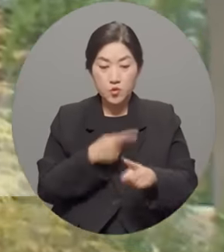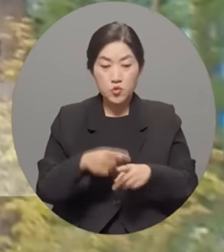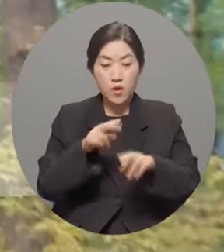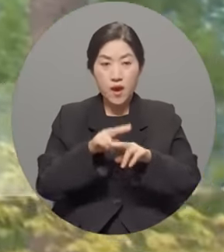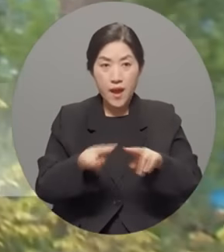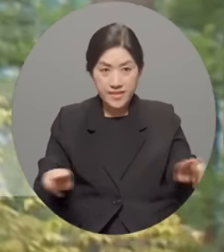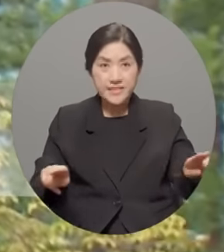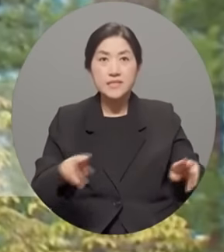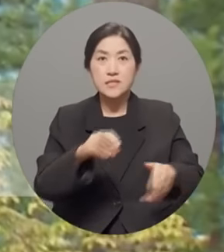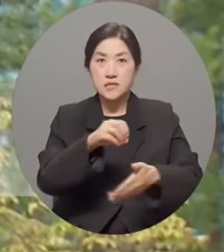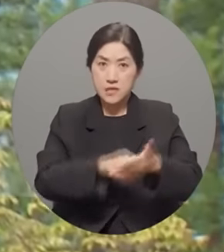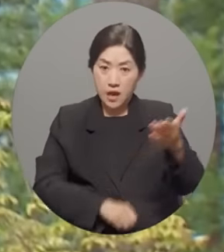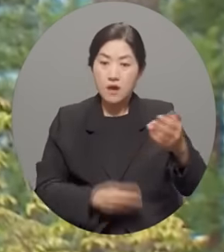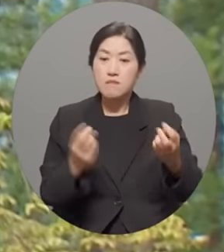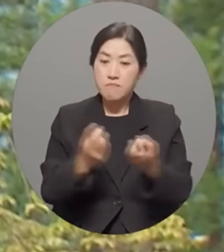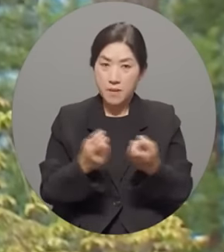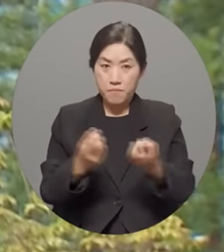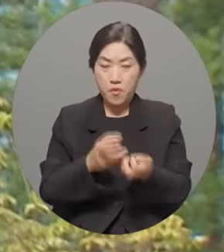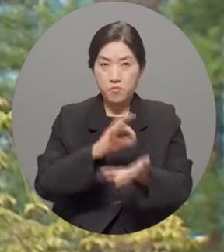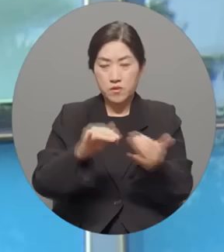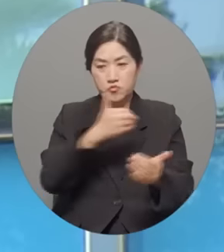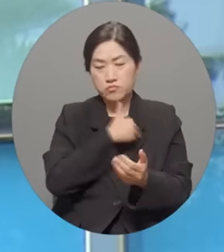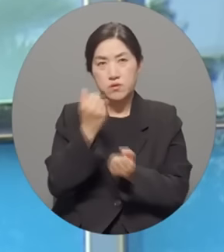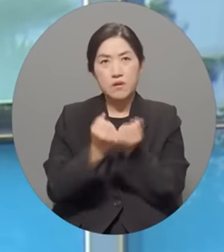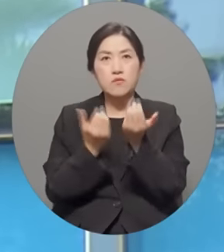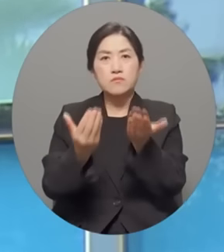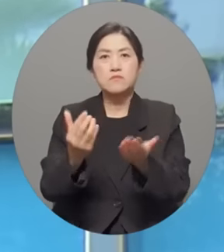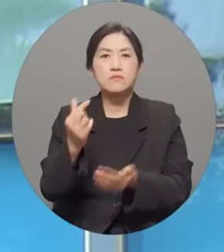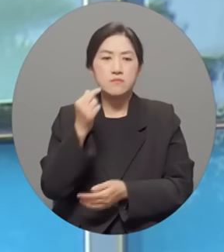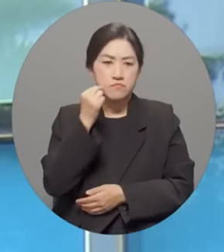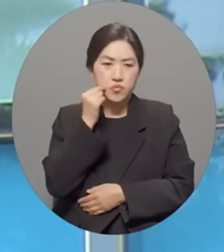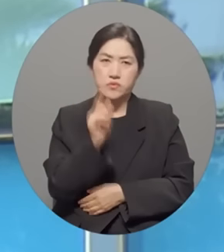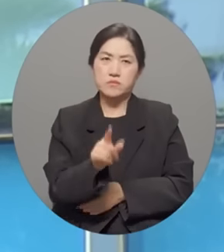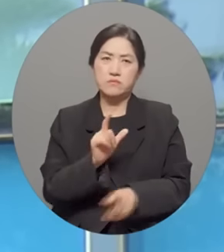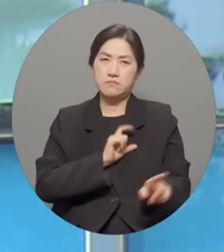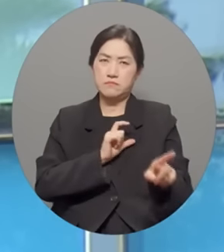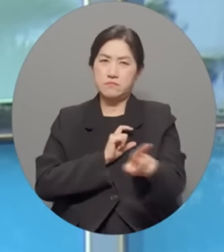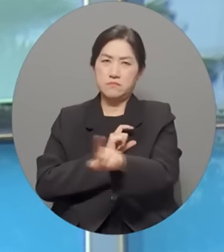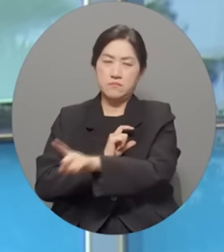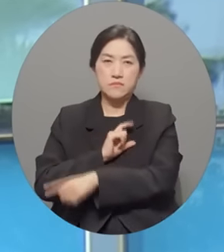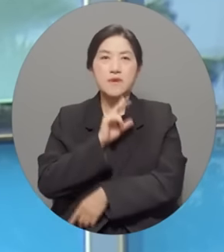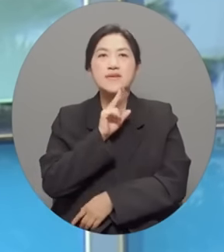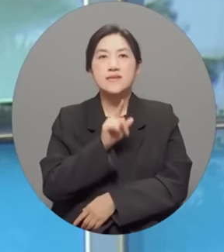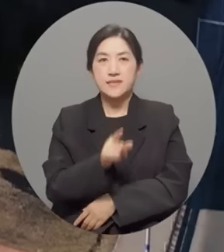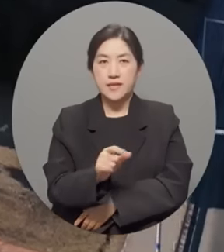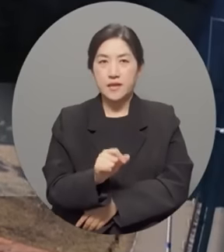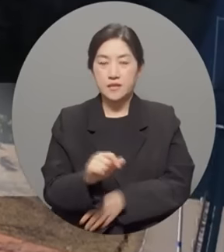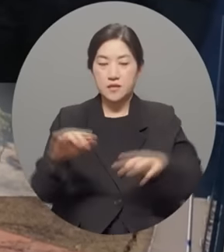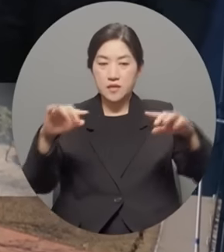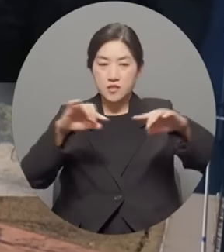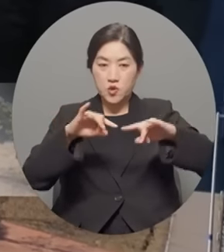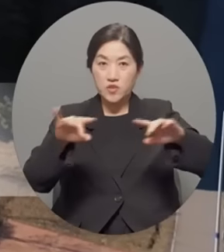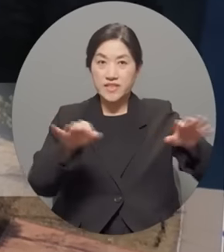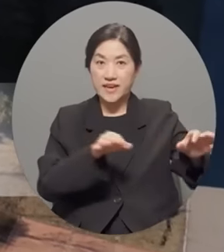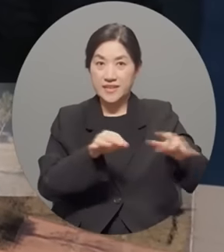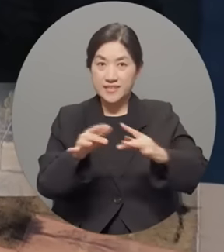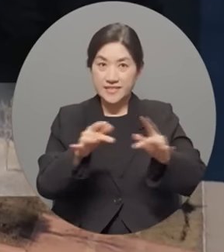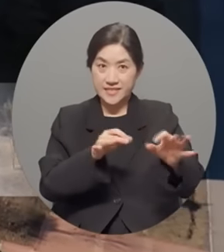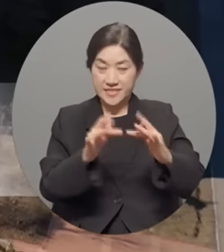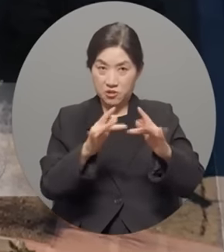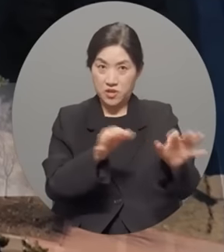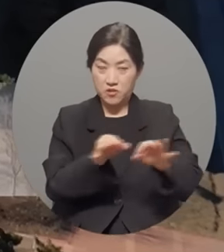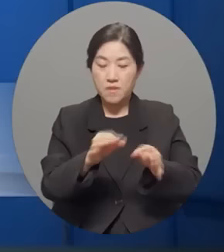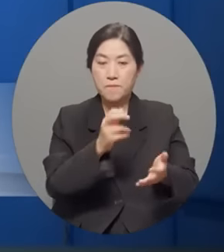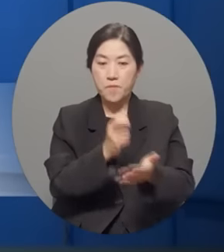방법을 소비자들에게 충분히 알리지 않는 것으로 의심된다는 겁니다 전자상거래법에 고객들이